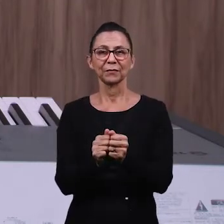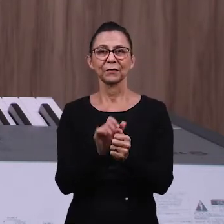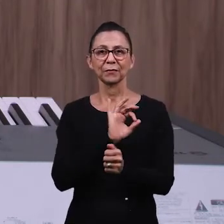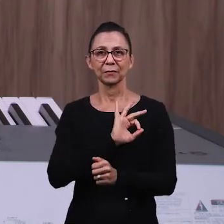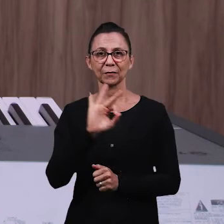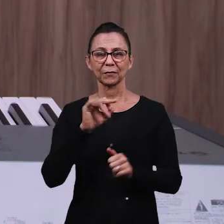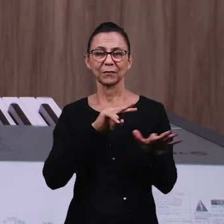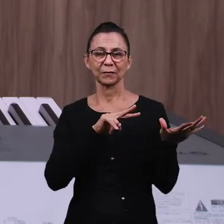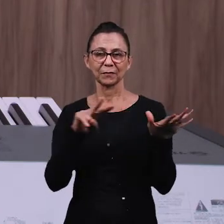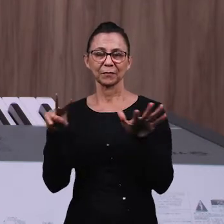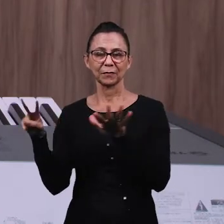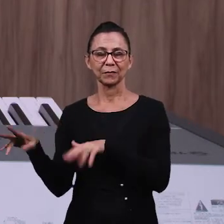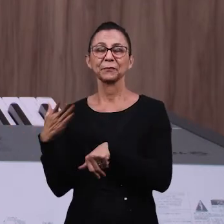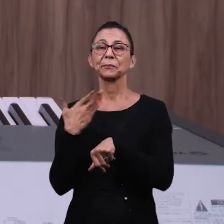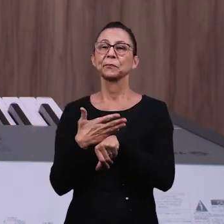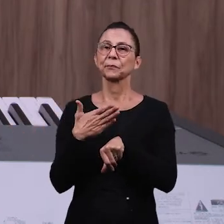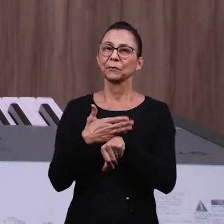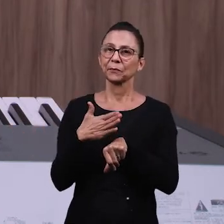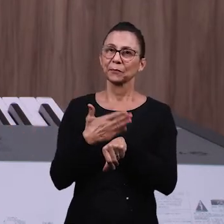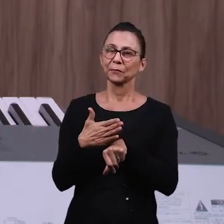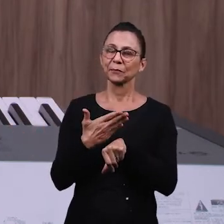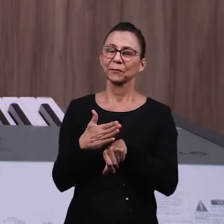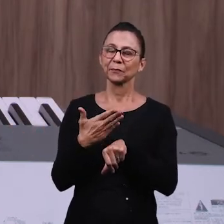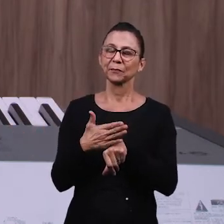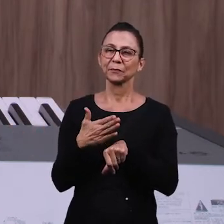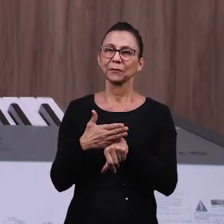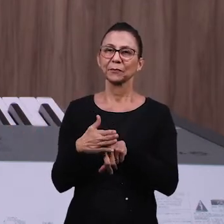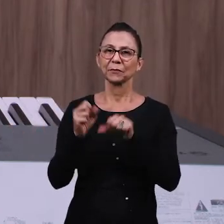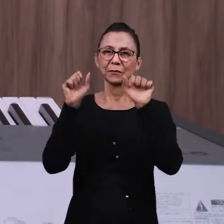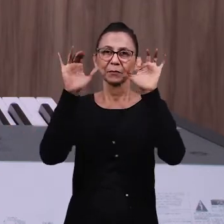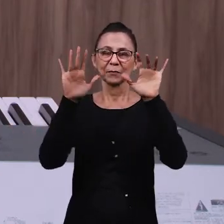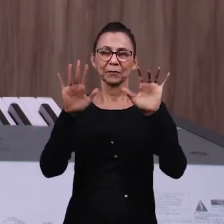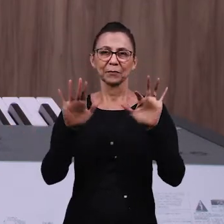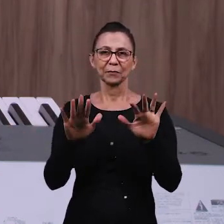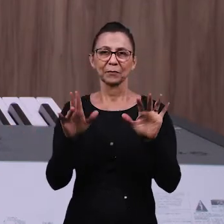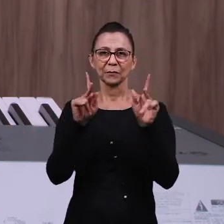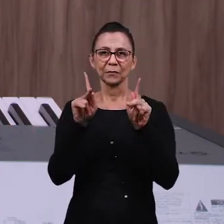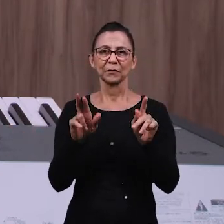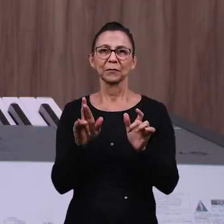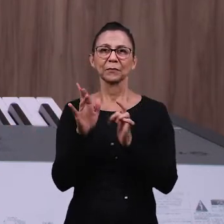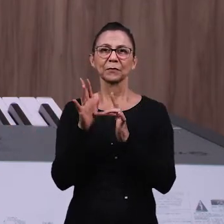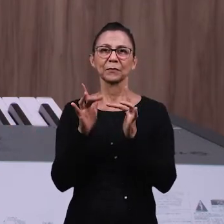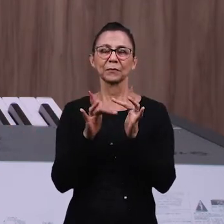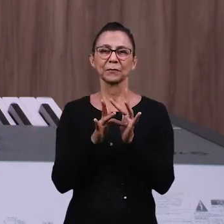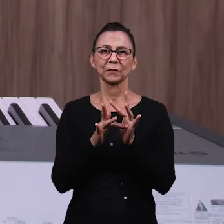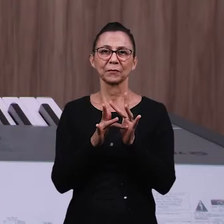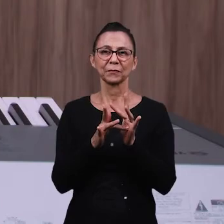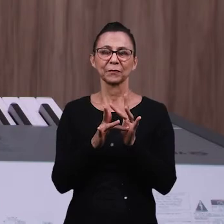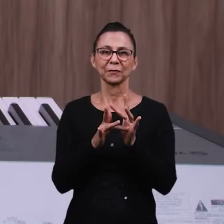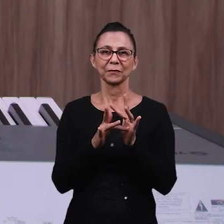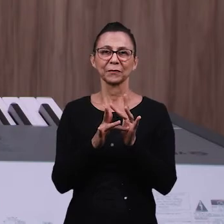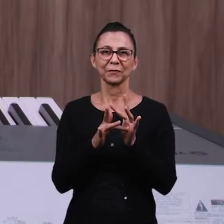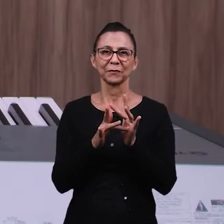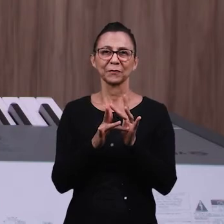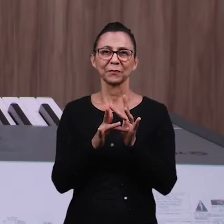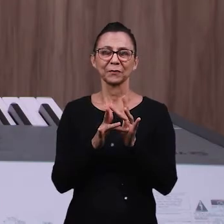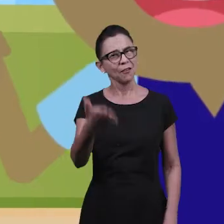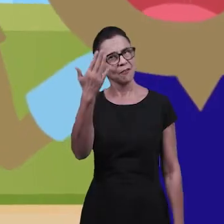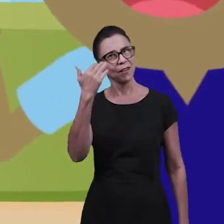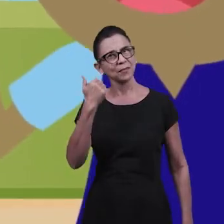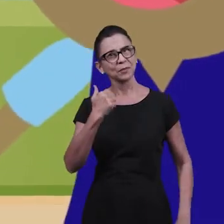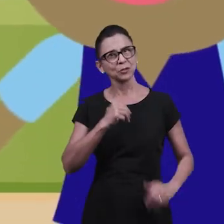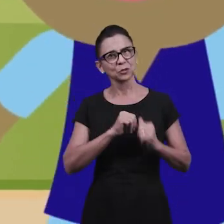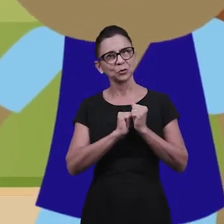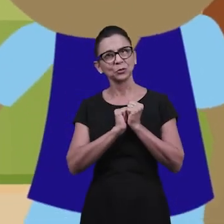les deux mains. Donc, je vous souhaite une bonne semaine, de beaucoup d'entraînement, une semaine bénie, la paix du Seigneur, et à la prochaine